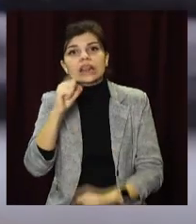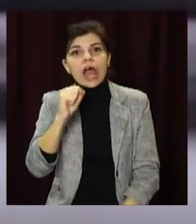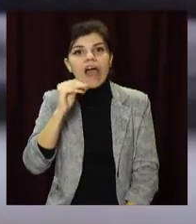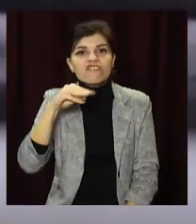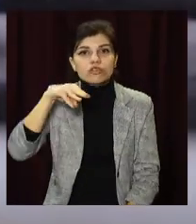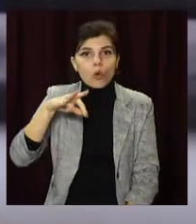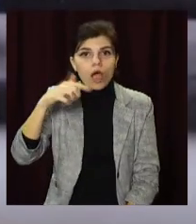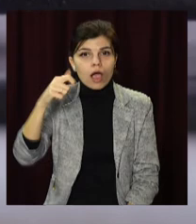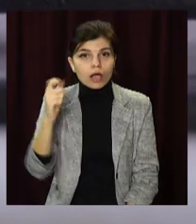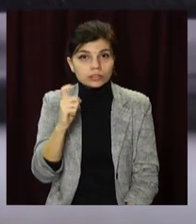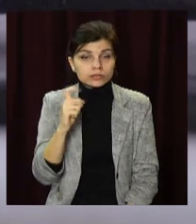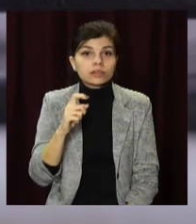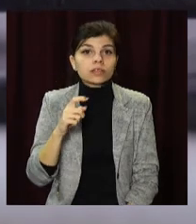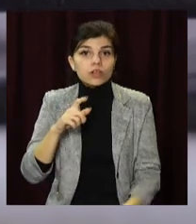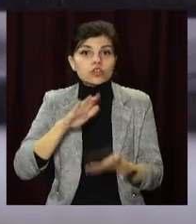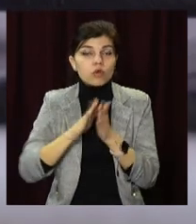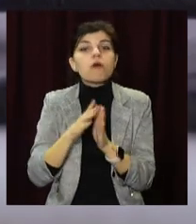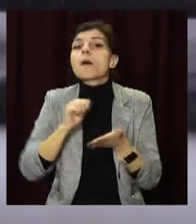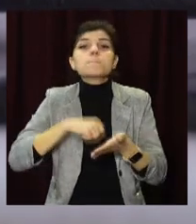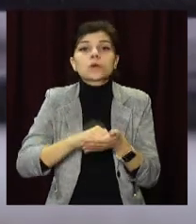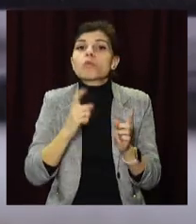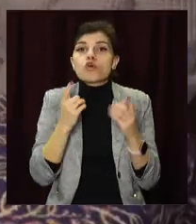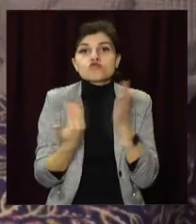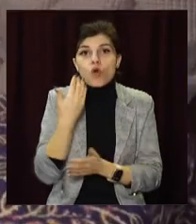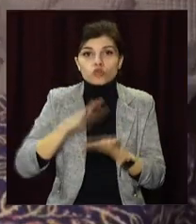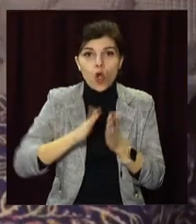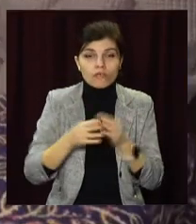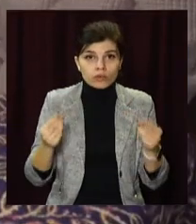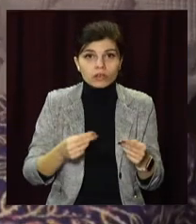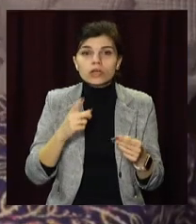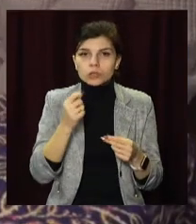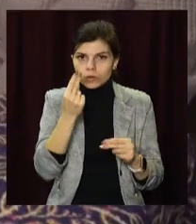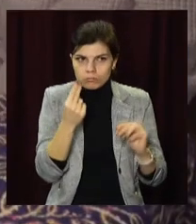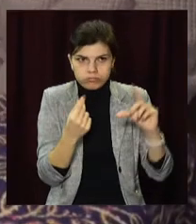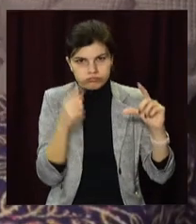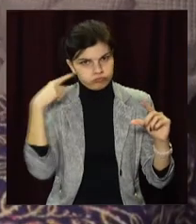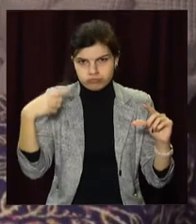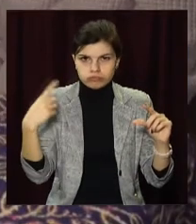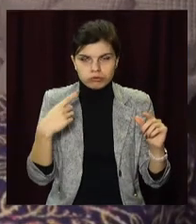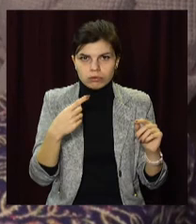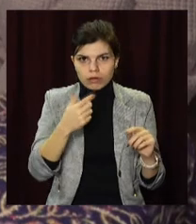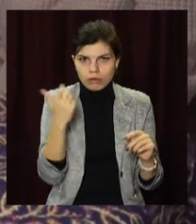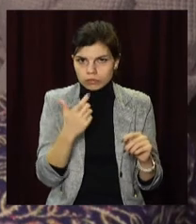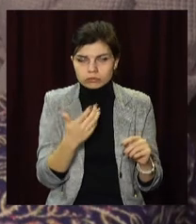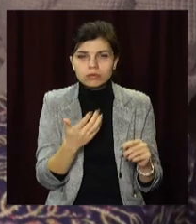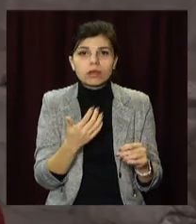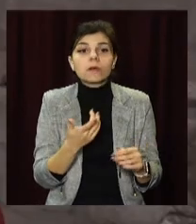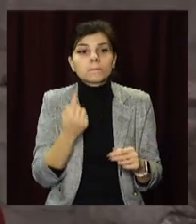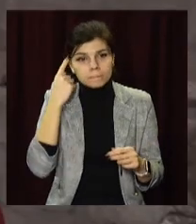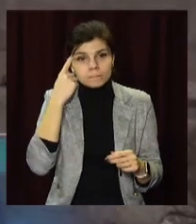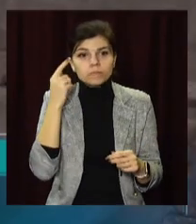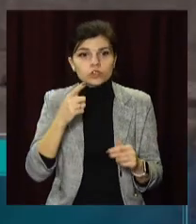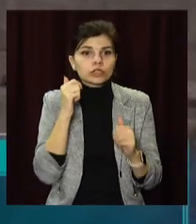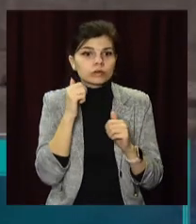укласти новий договір стала зависока ціна на блакитне паливо. Більше того, йому повсякчас приписували неіснуючі борги.